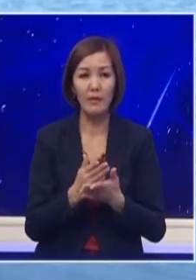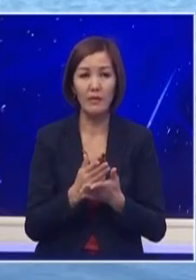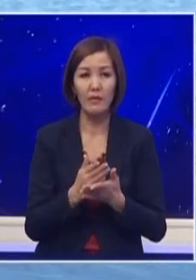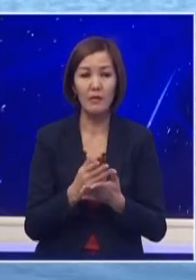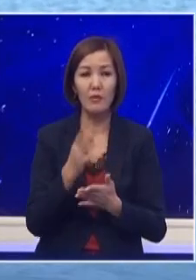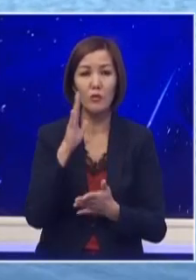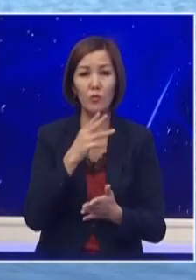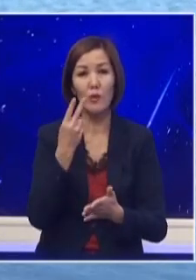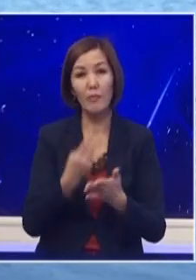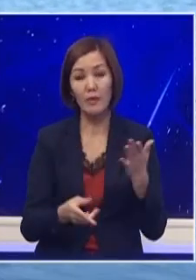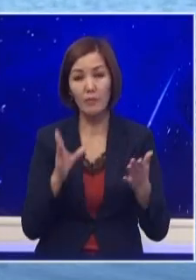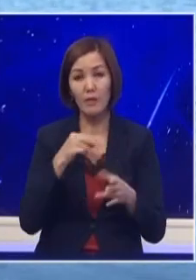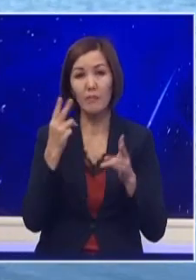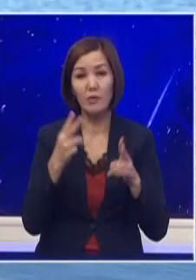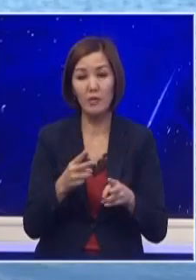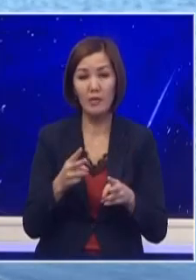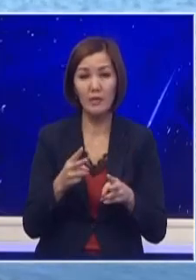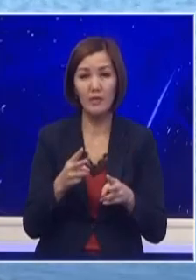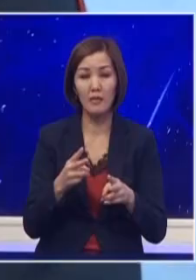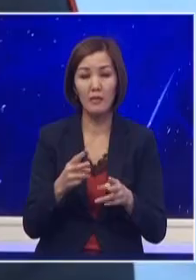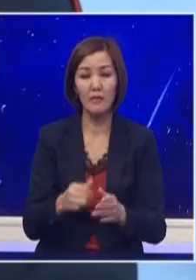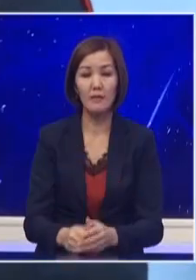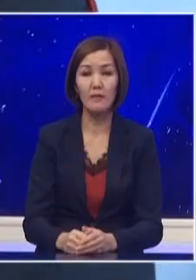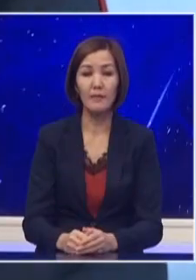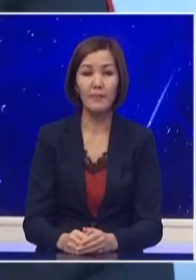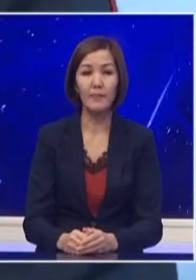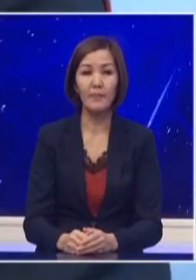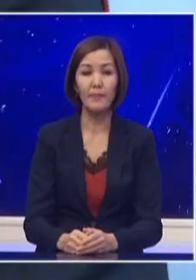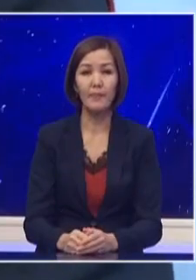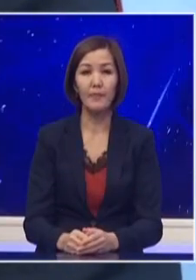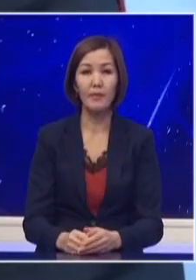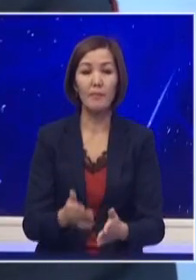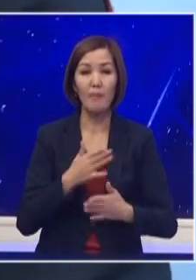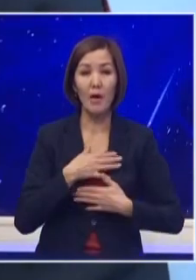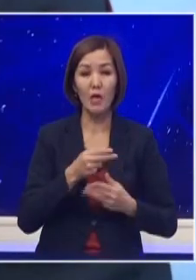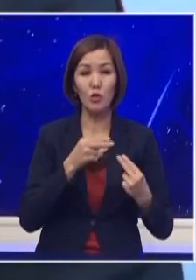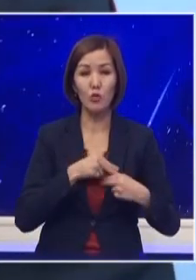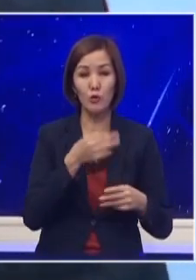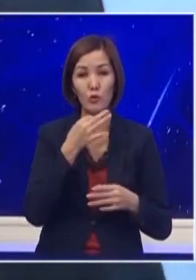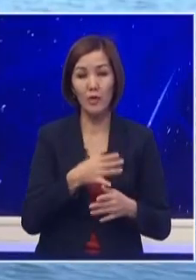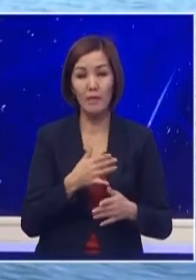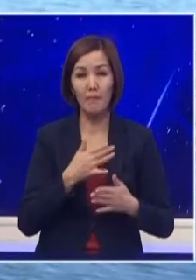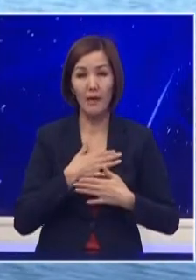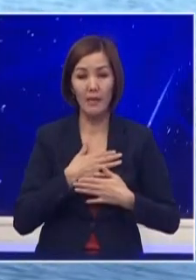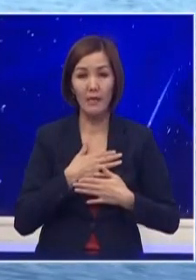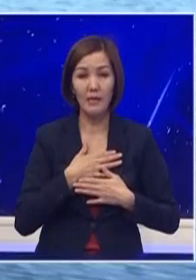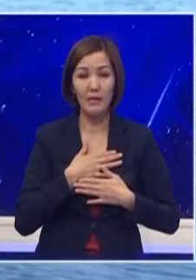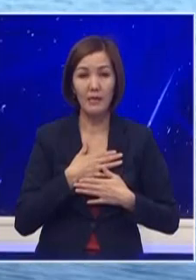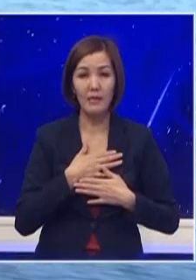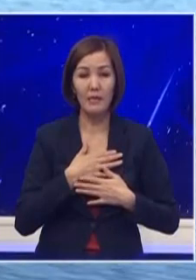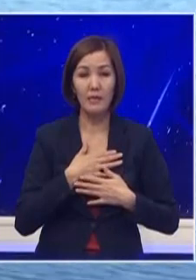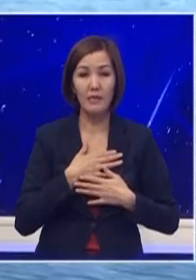көбінесе жаңағыдай қоңыраулар түседі. Өзіме жұмыс ұнайды, яғни біздің жұмыстың